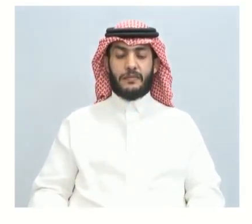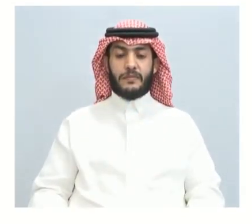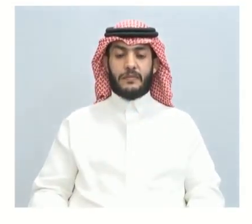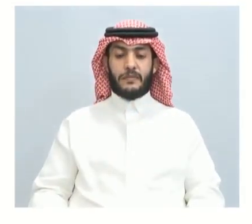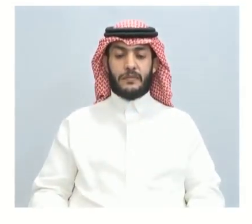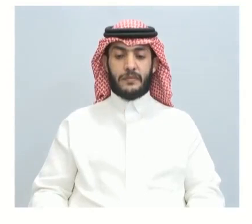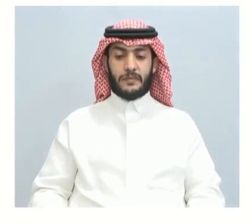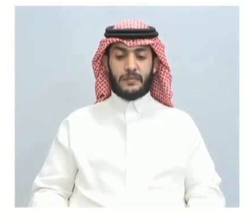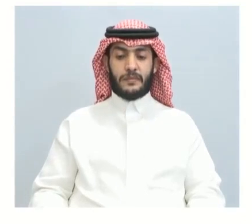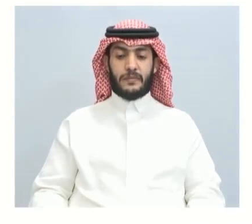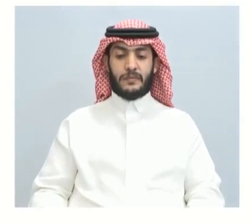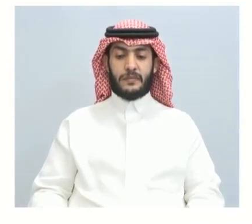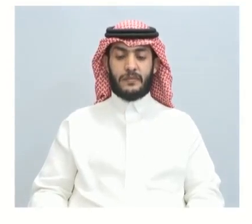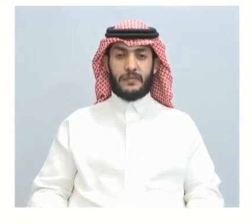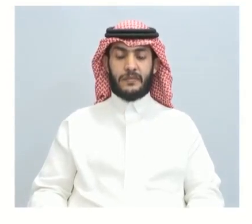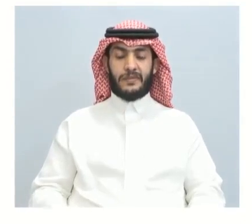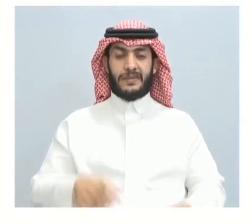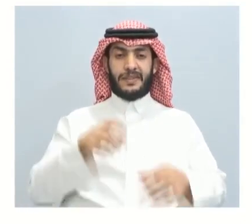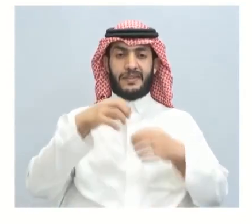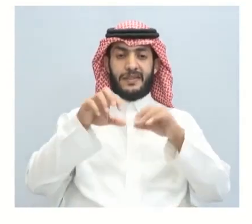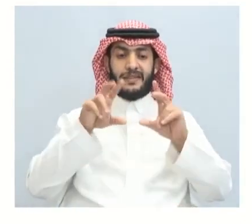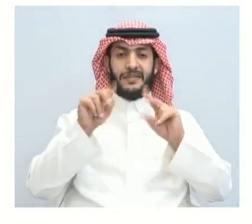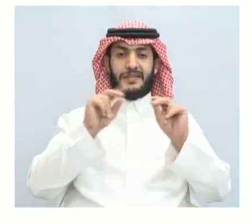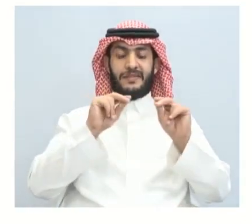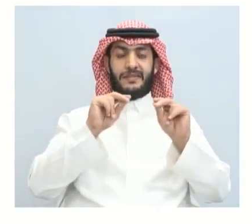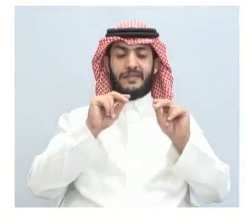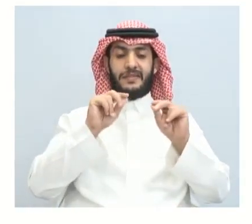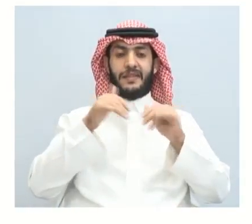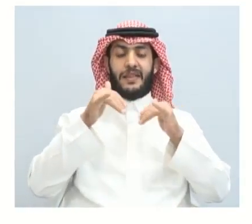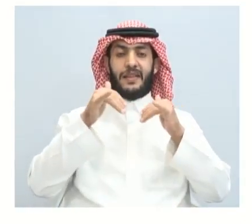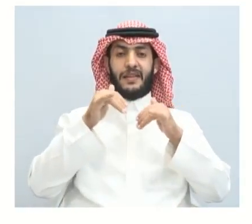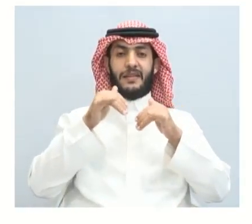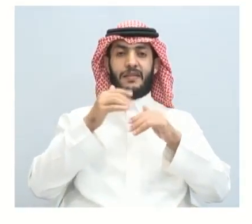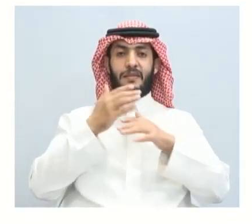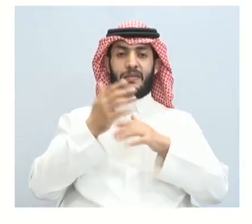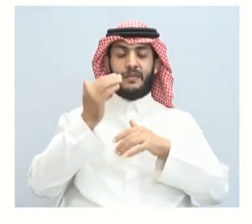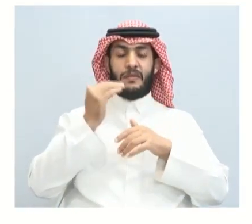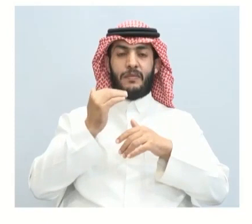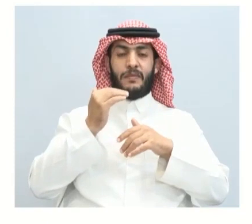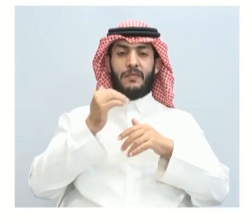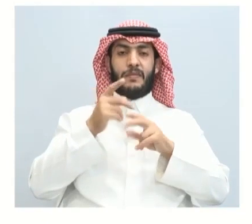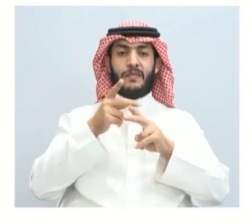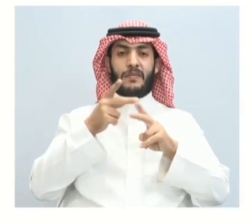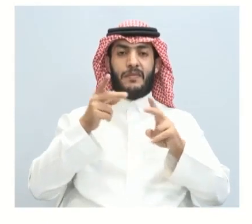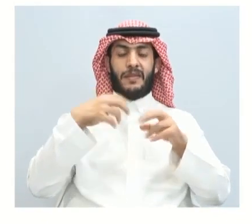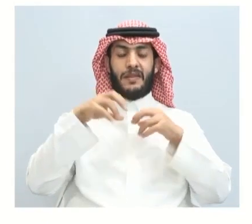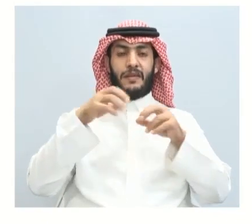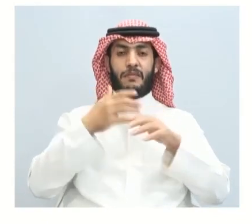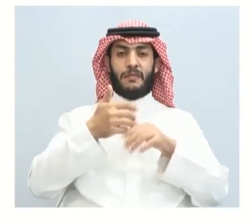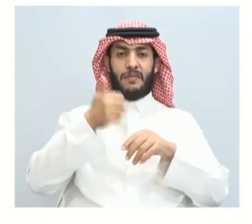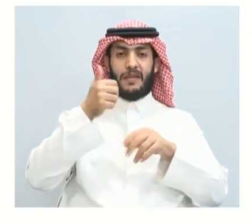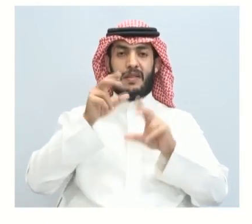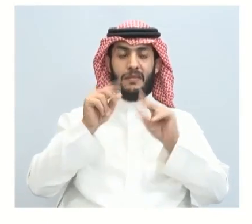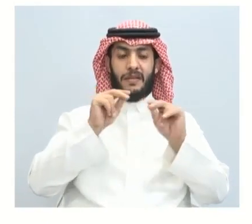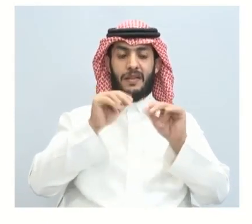يعني هذا القسم يماثل هذا القسم بهذا الشكل وعندنا ايضا يعني كل الاقسام سنجد انها